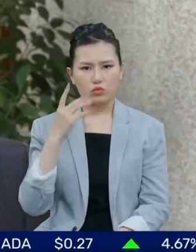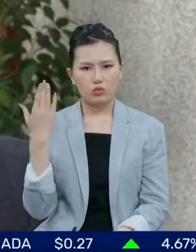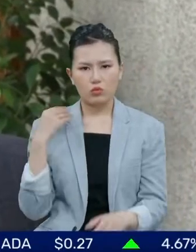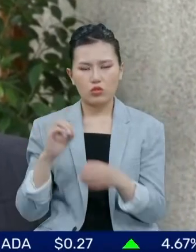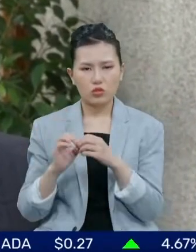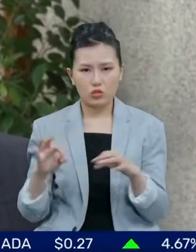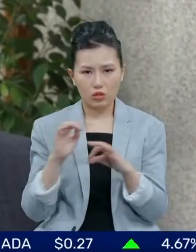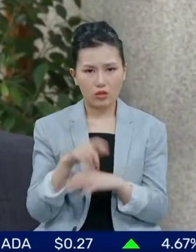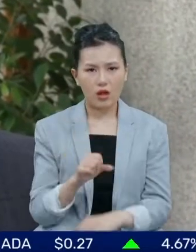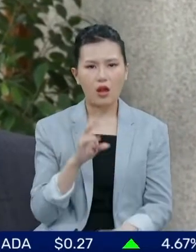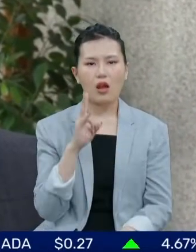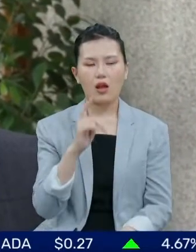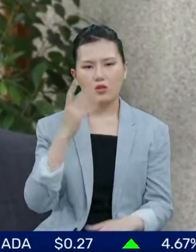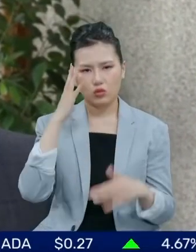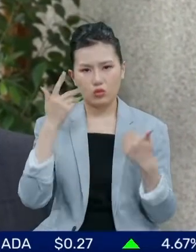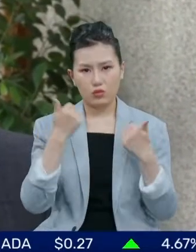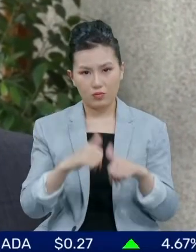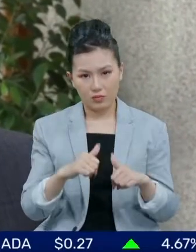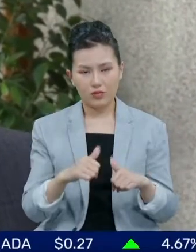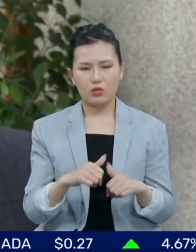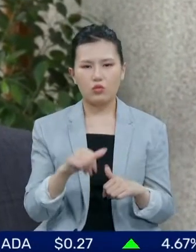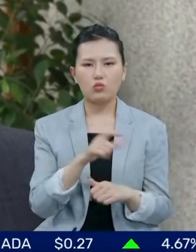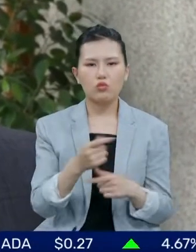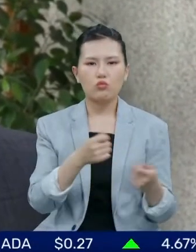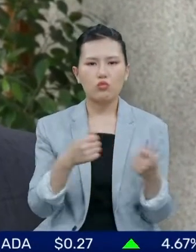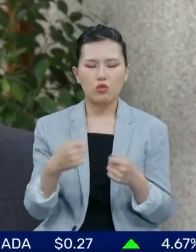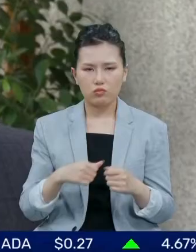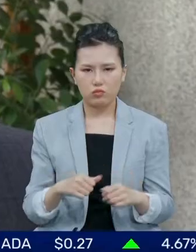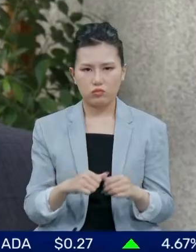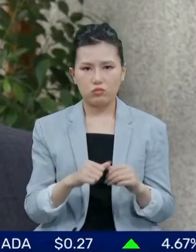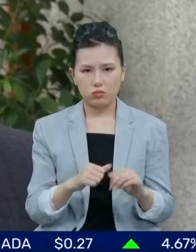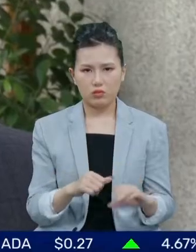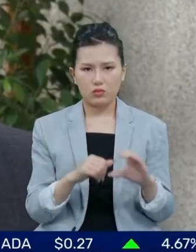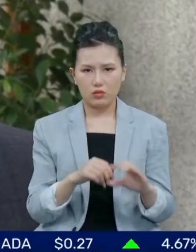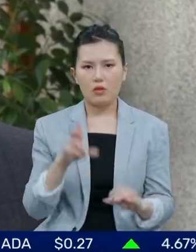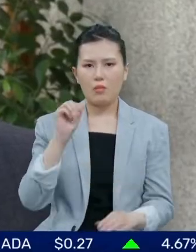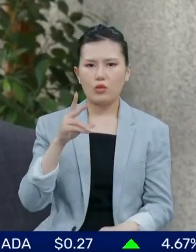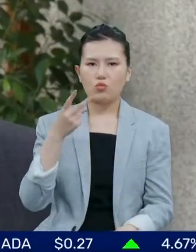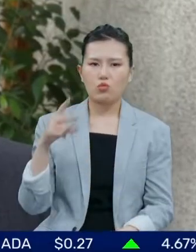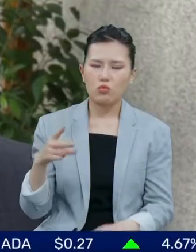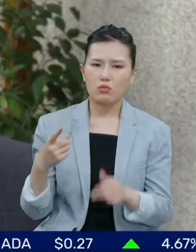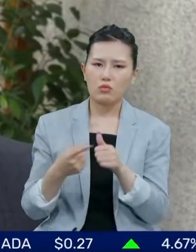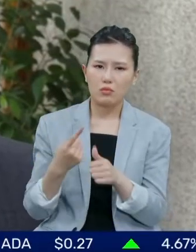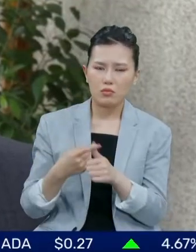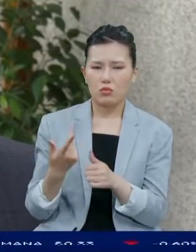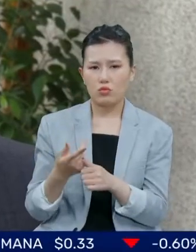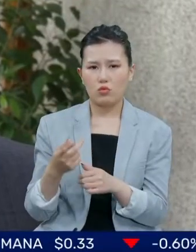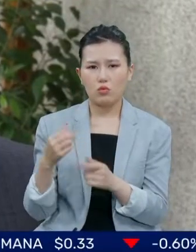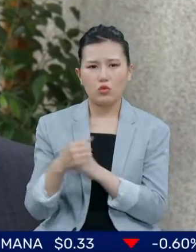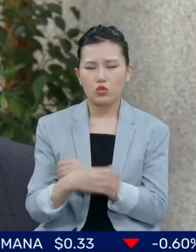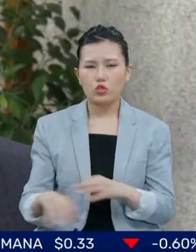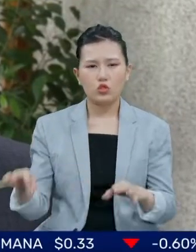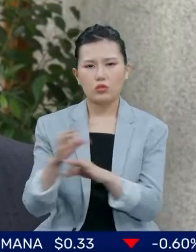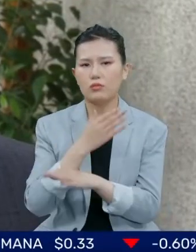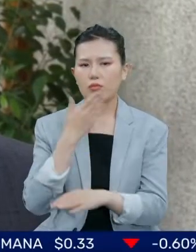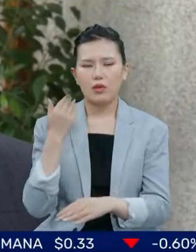бас одоо гишүүд маань өөрсдөө санхүүжилтээ бас хийж байгаа. Энд ямар нэгэн батуулга гэдэг юм ямар ч оролцоо байхгүй. Арчсан намын хувьд бол